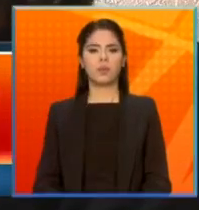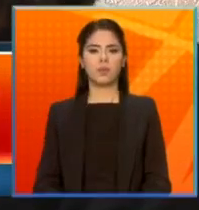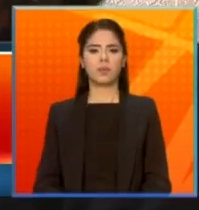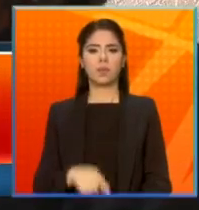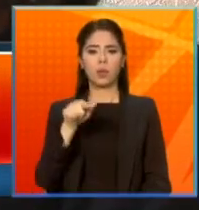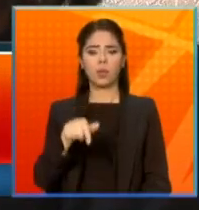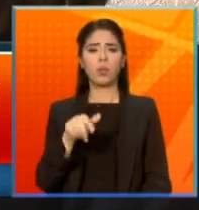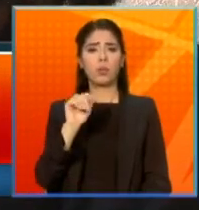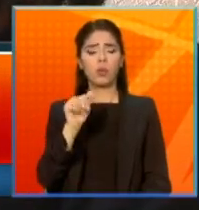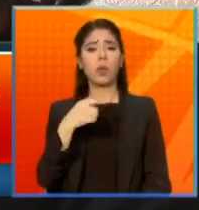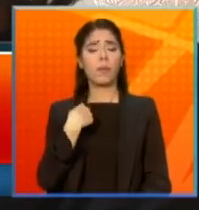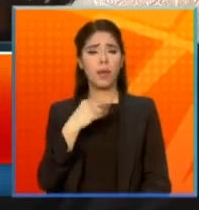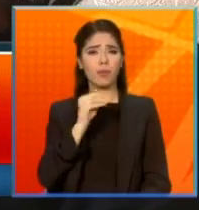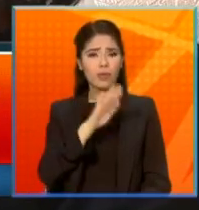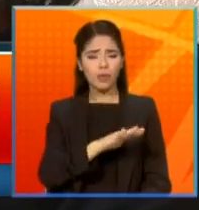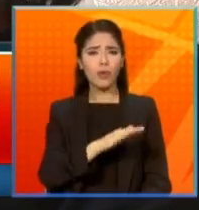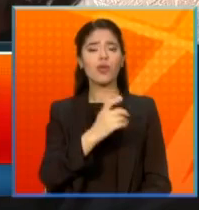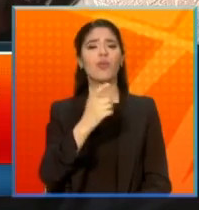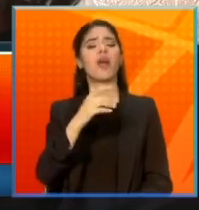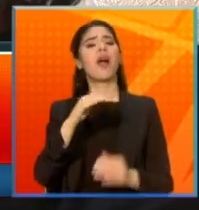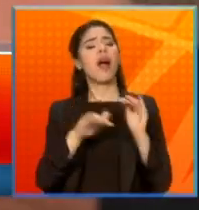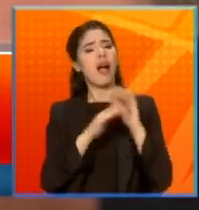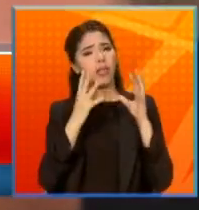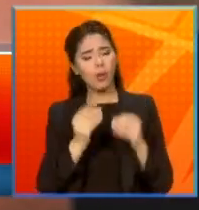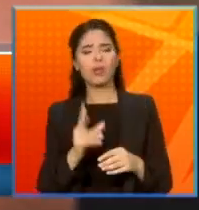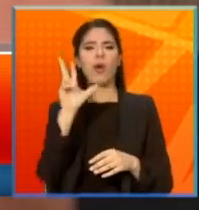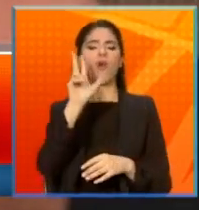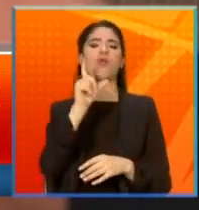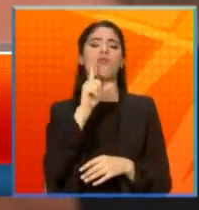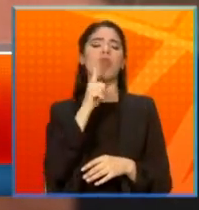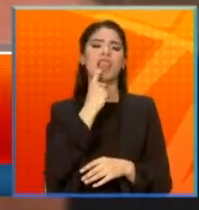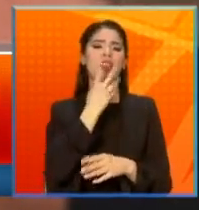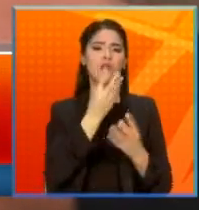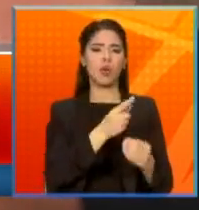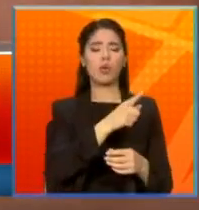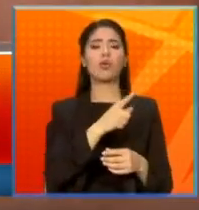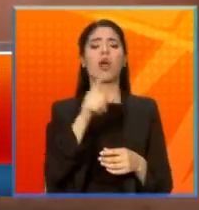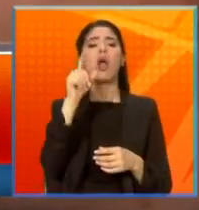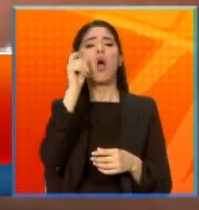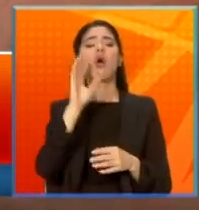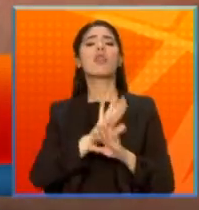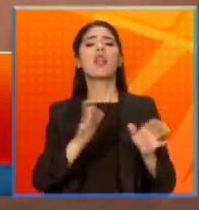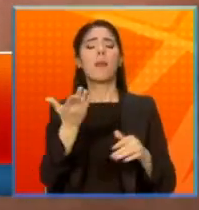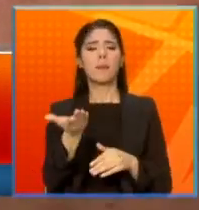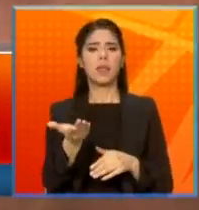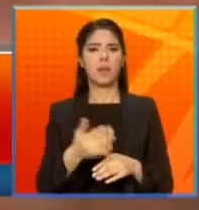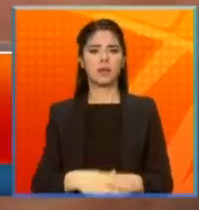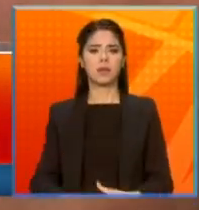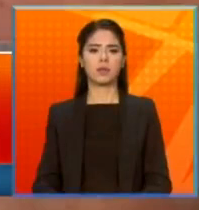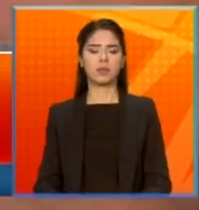üzüldüm. Bugün benim çocuğum yaşasaydı 31 yaşında olacaktı. Ne hasreti bitiyor ne de gözünün yaşı diniyor.